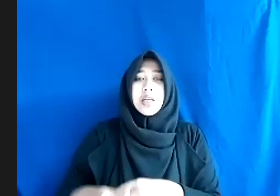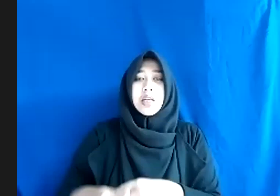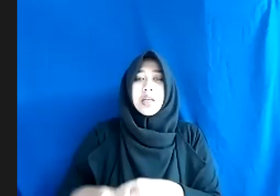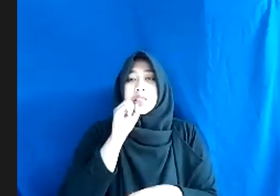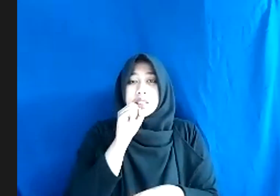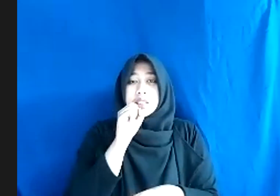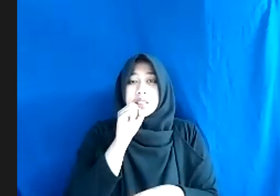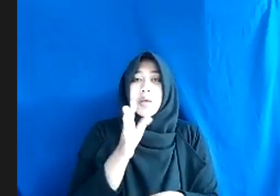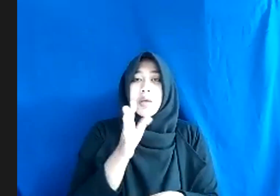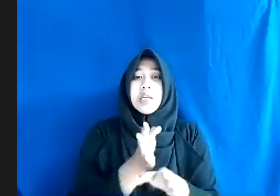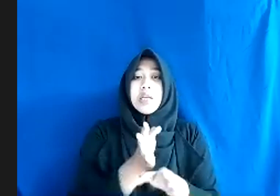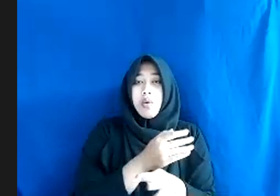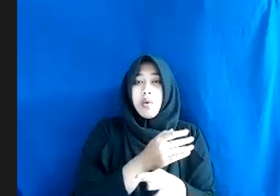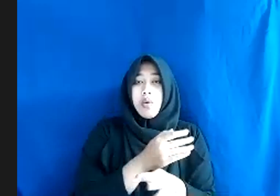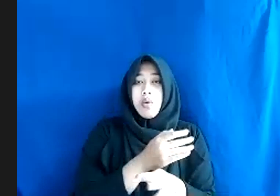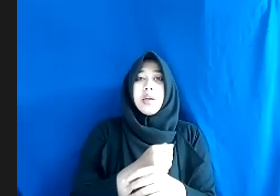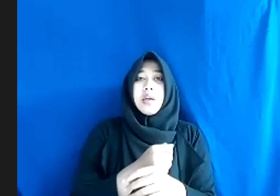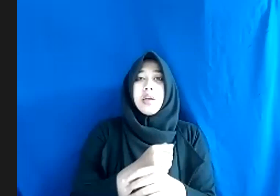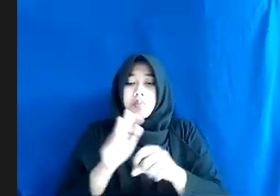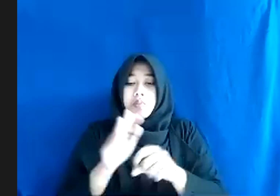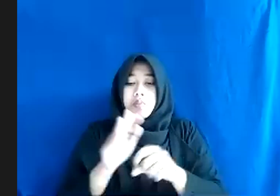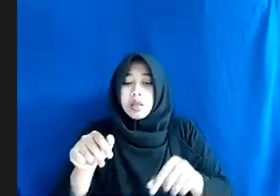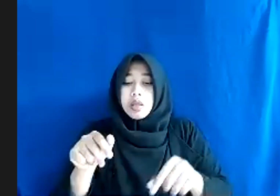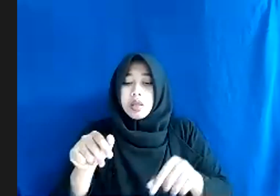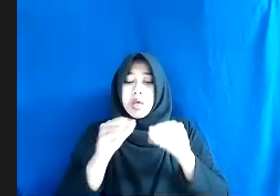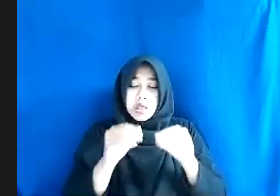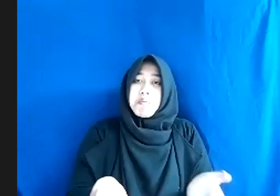mengajari kita untuk bangkit kembali dengan